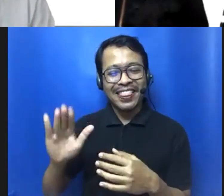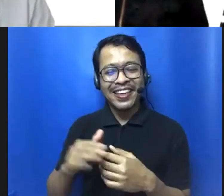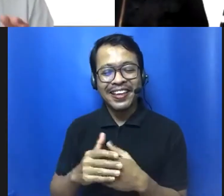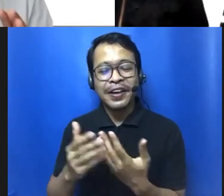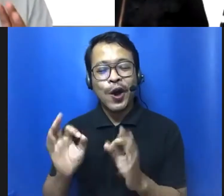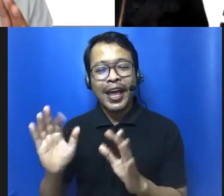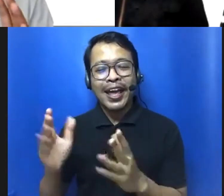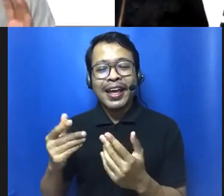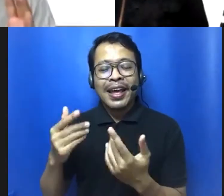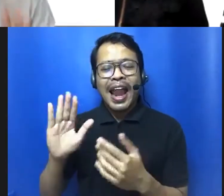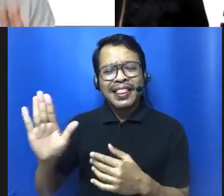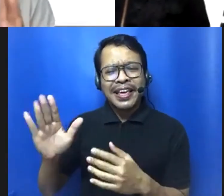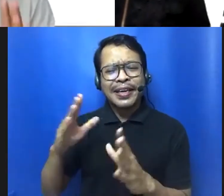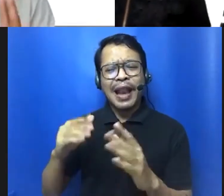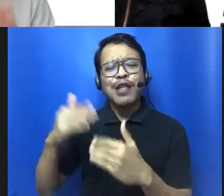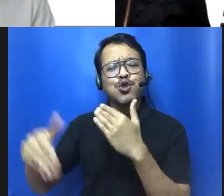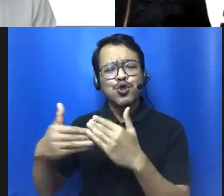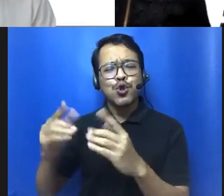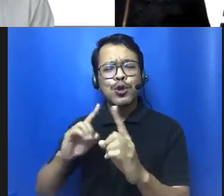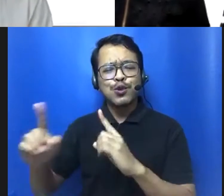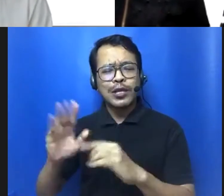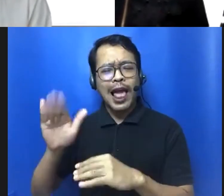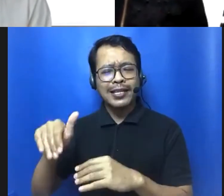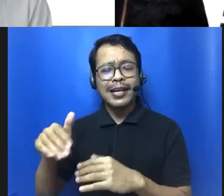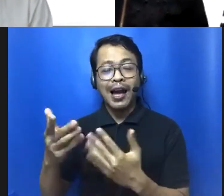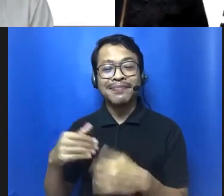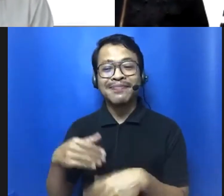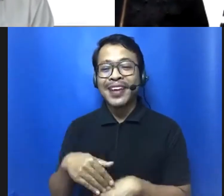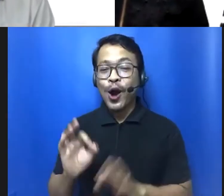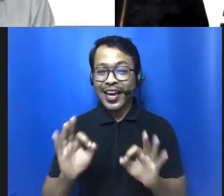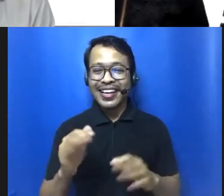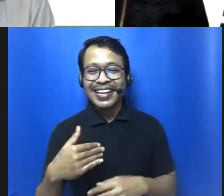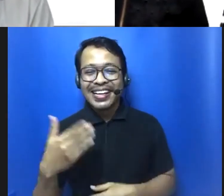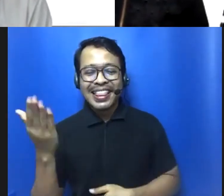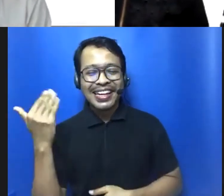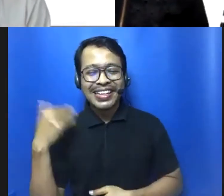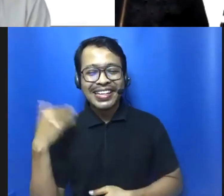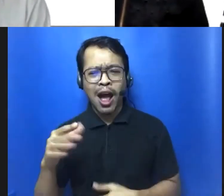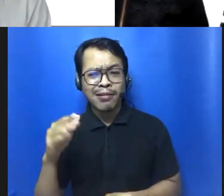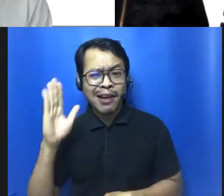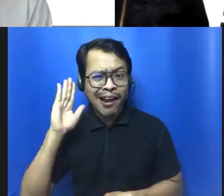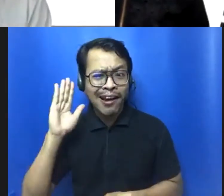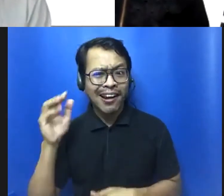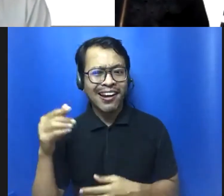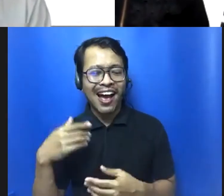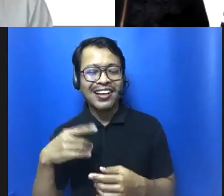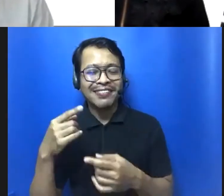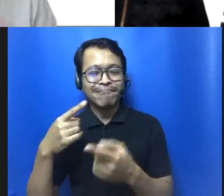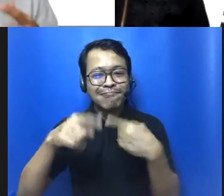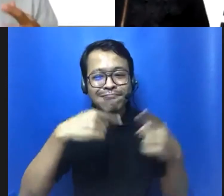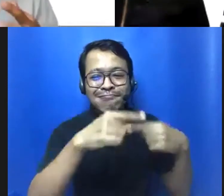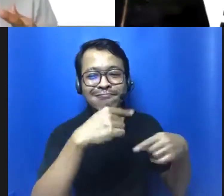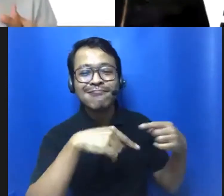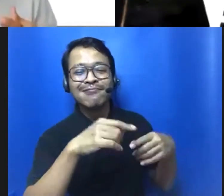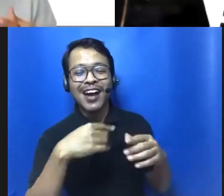tapi kita tadi sudah mendengar apa yang disampaikan oleh adik-adik kita, ada Tasya dan juga Aji,